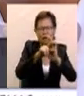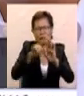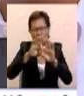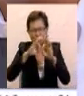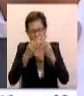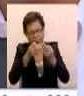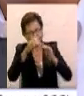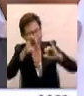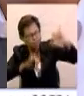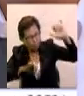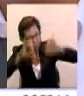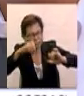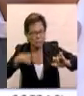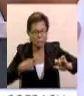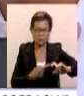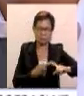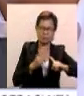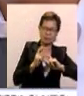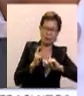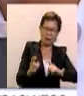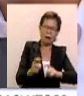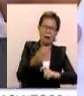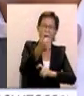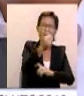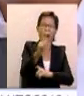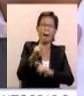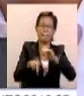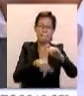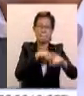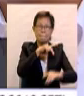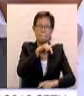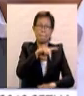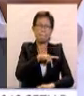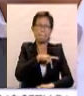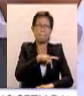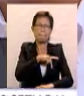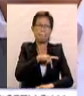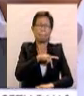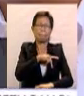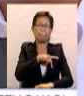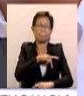berkenaan untuk kita berikan hak milik kekal kepada penghuni-penghuni